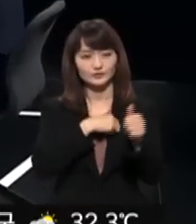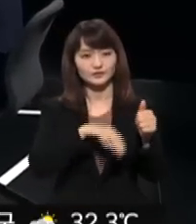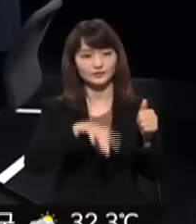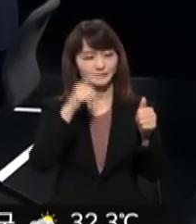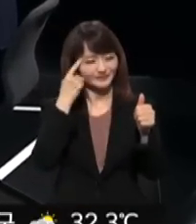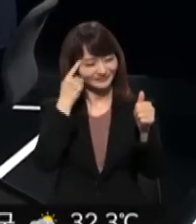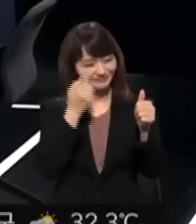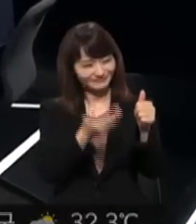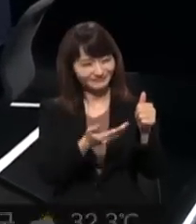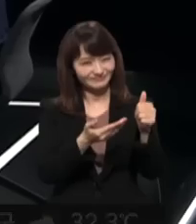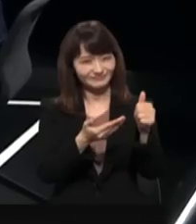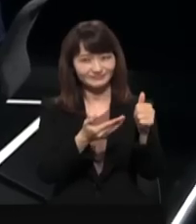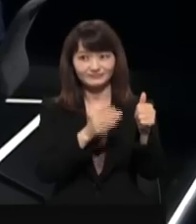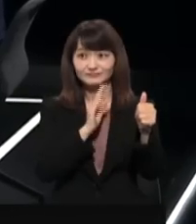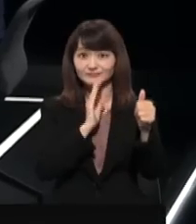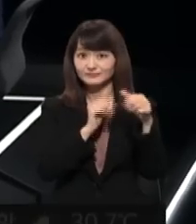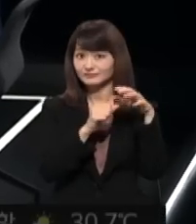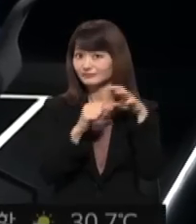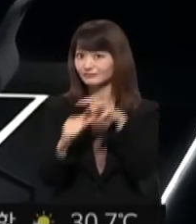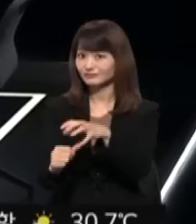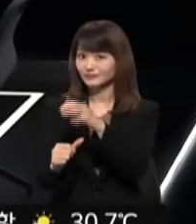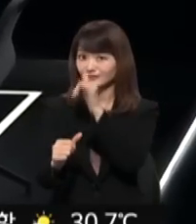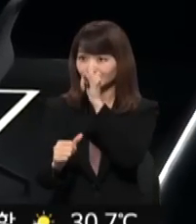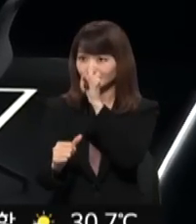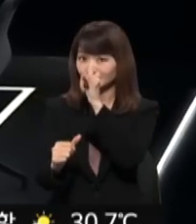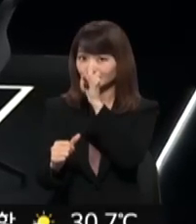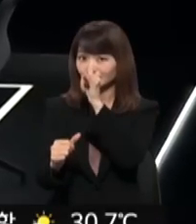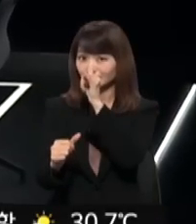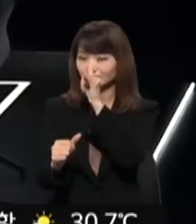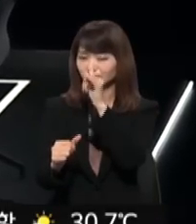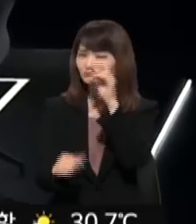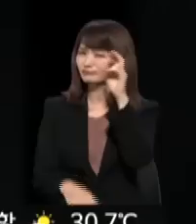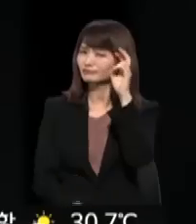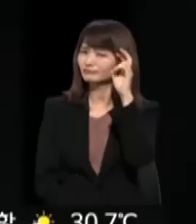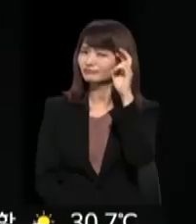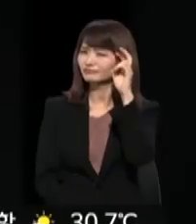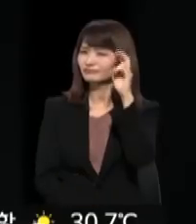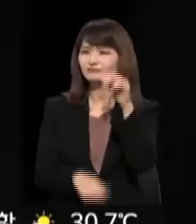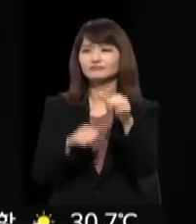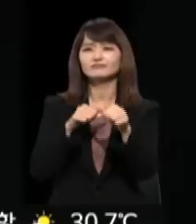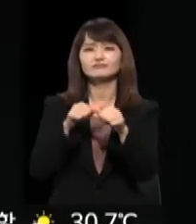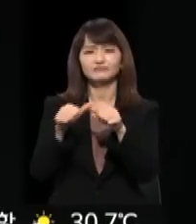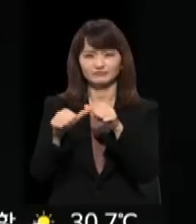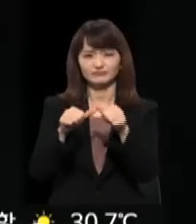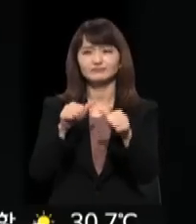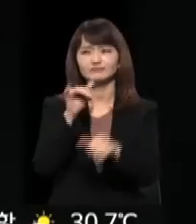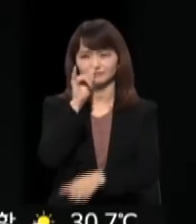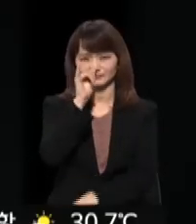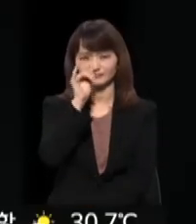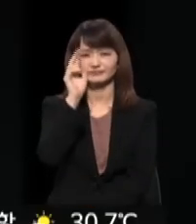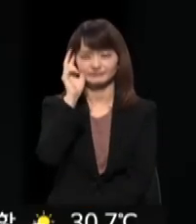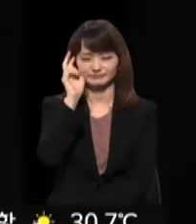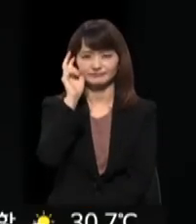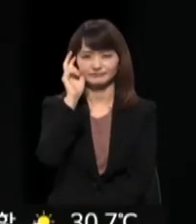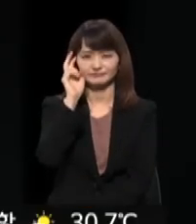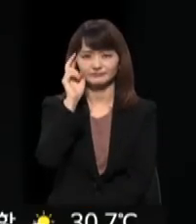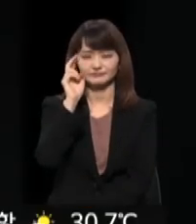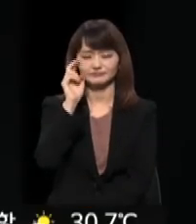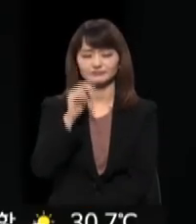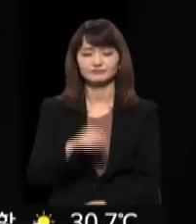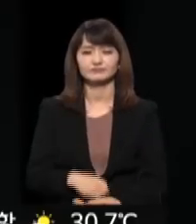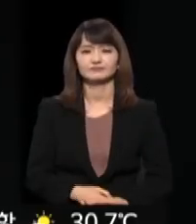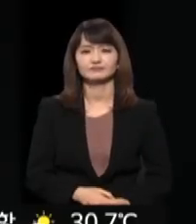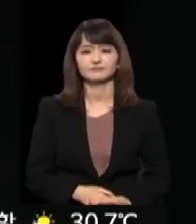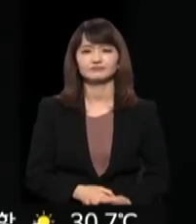먼저 물어보겠습니다 실제 압박이 있다고 보시는지요 글쎄요 뭐 그런 소문도 있었던 거 같고 또 그런 추정도